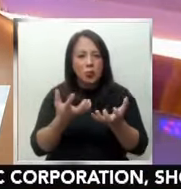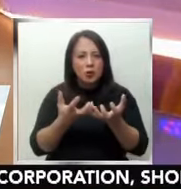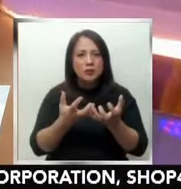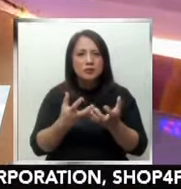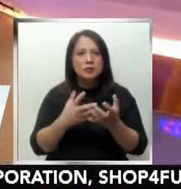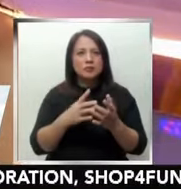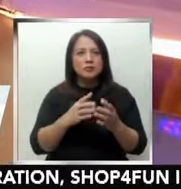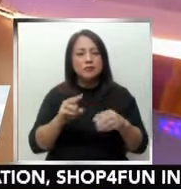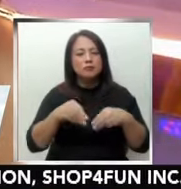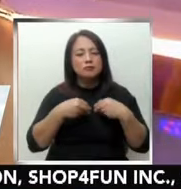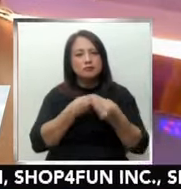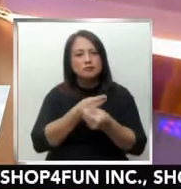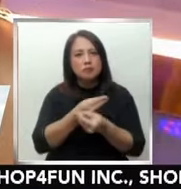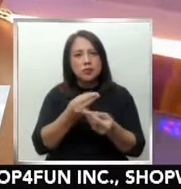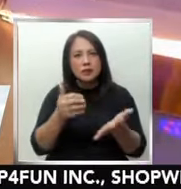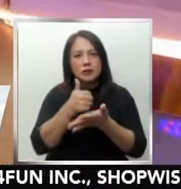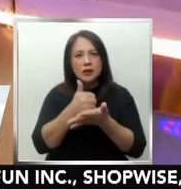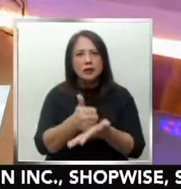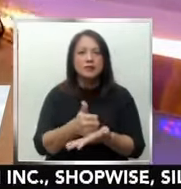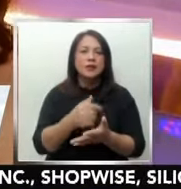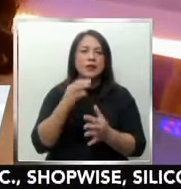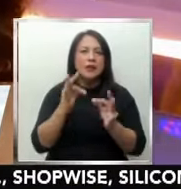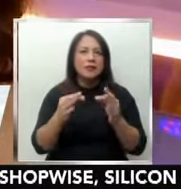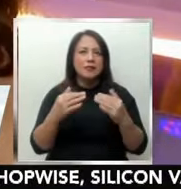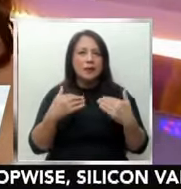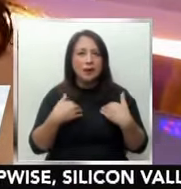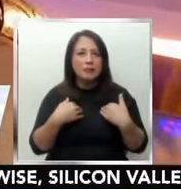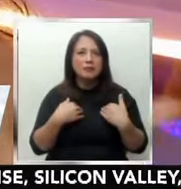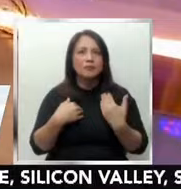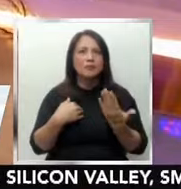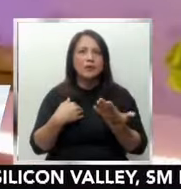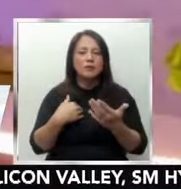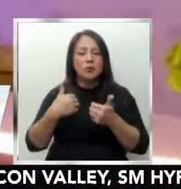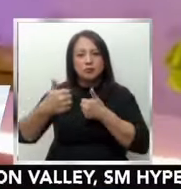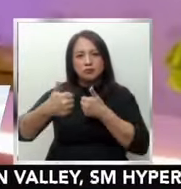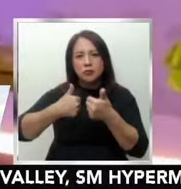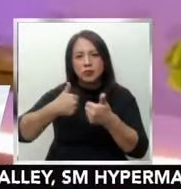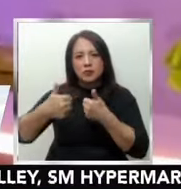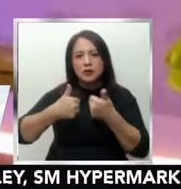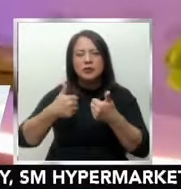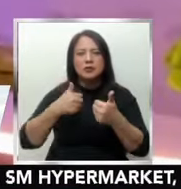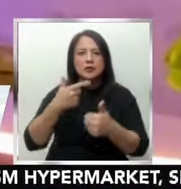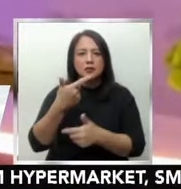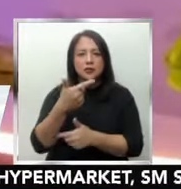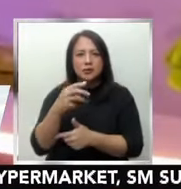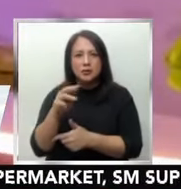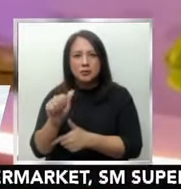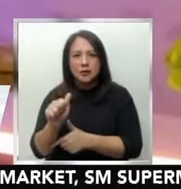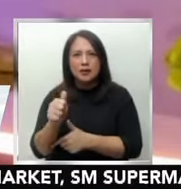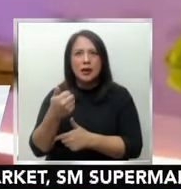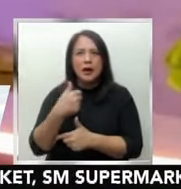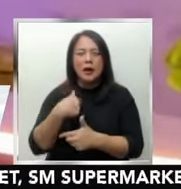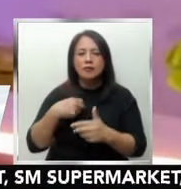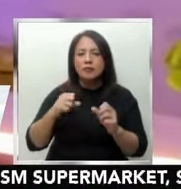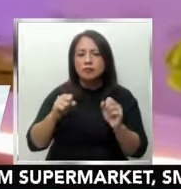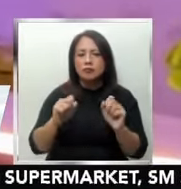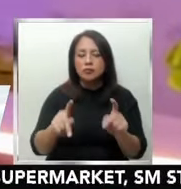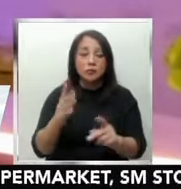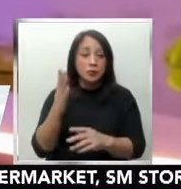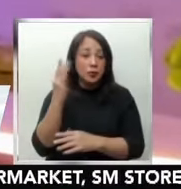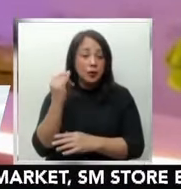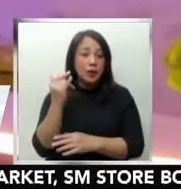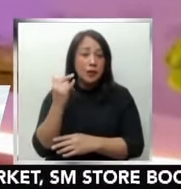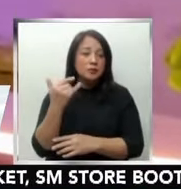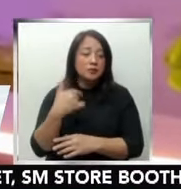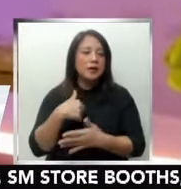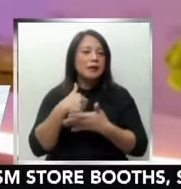um ng help Everytime na merong mga contest sa GMA ganyan or any time na may pagkakataon kasi nga nakatulong sila